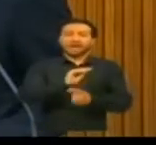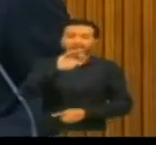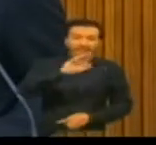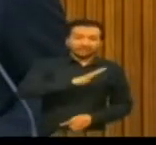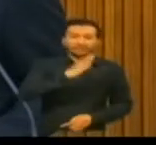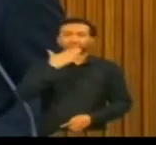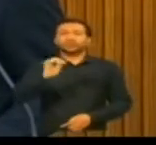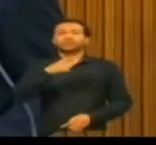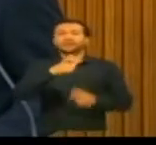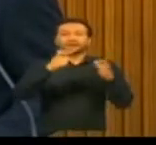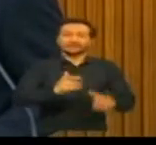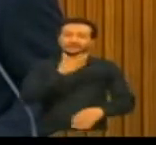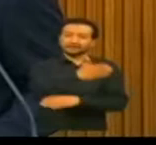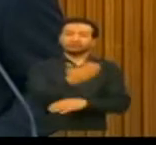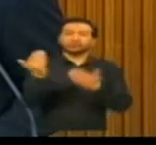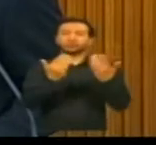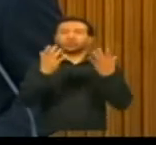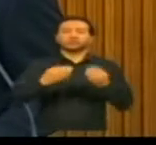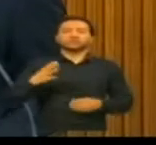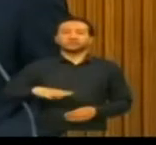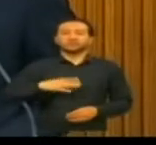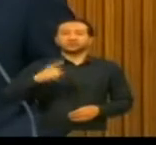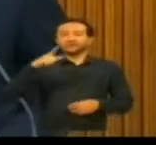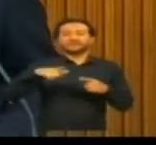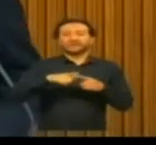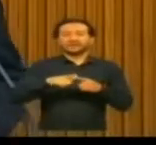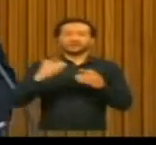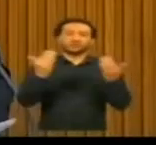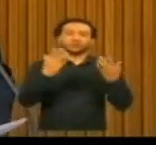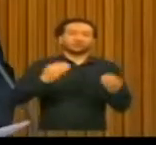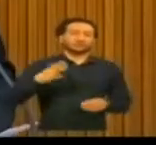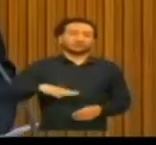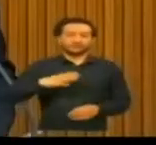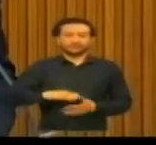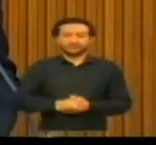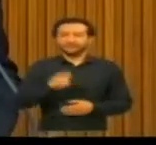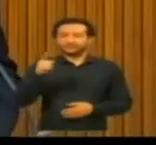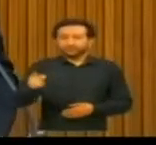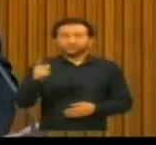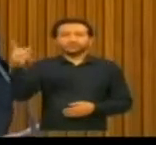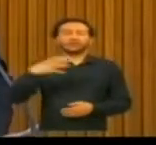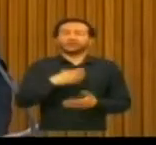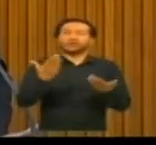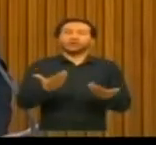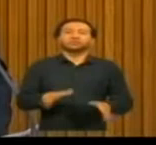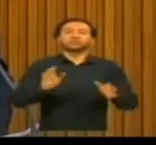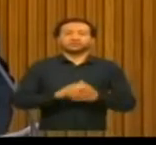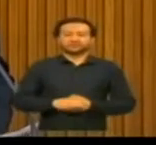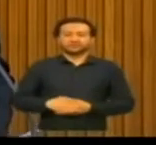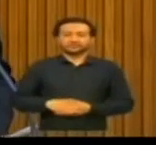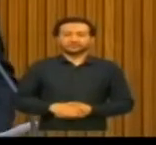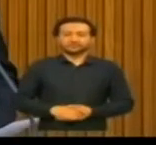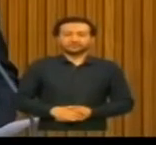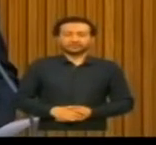mi diye. Ama gidip bir dua okumak istiyoruz. Bir Fatiha okumak istiyoruz diye. Buna bile tahammül edilemedi.